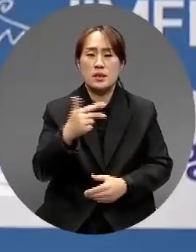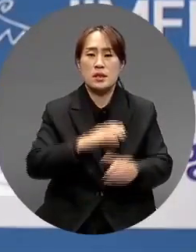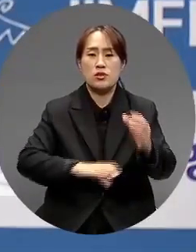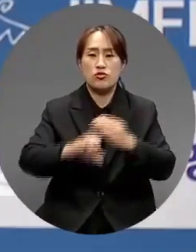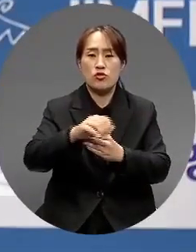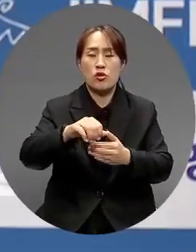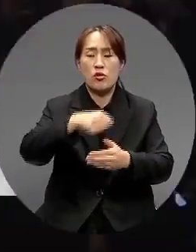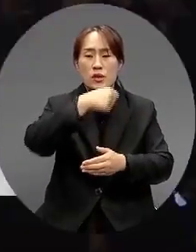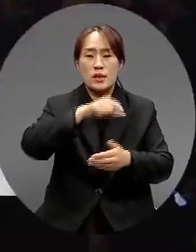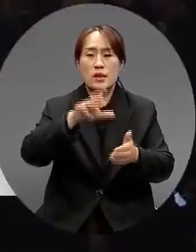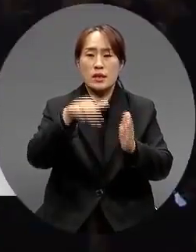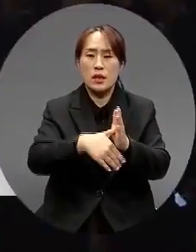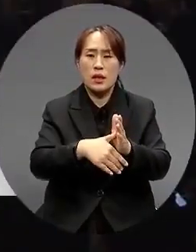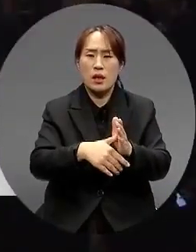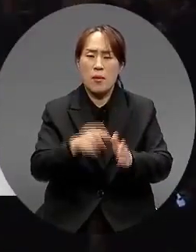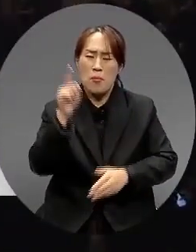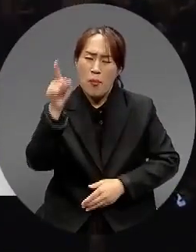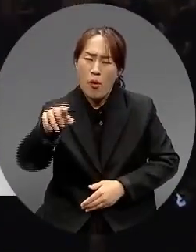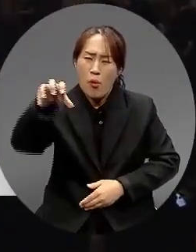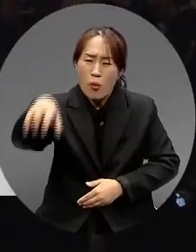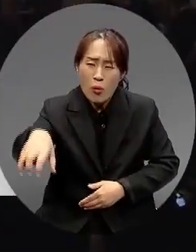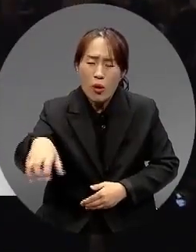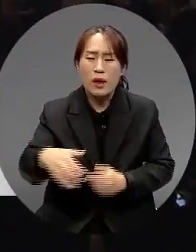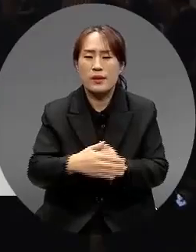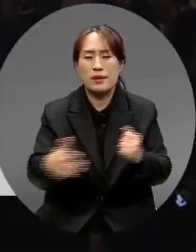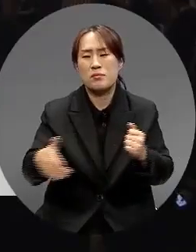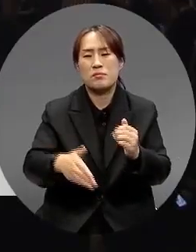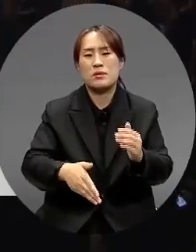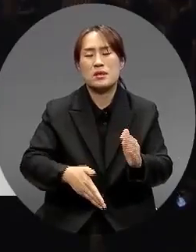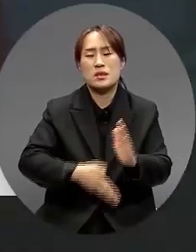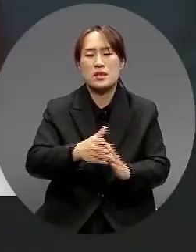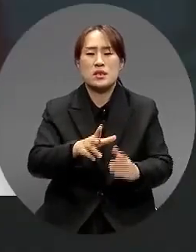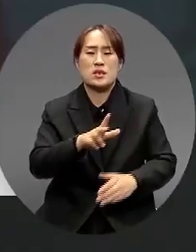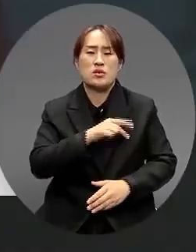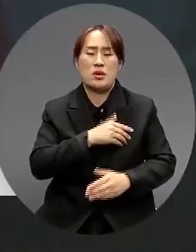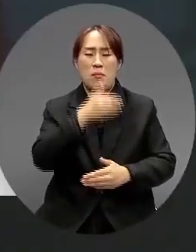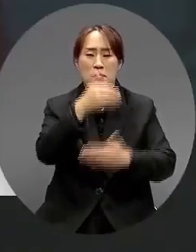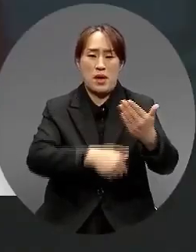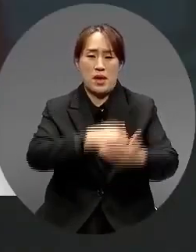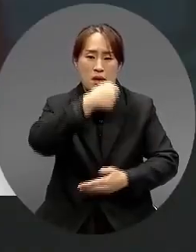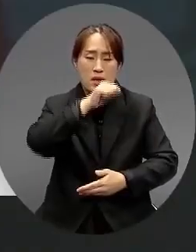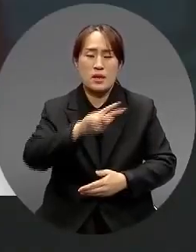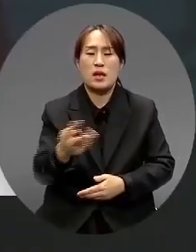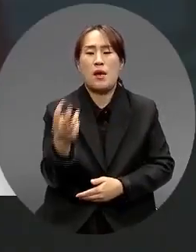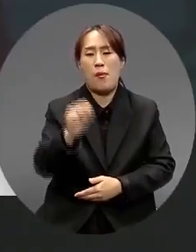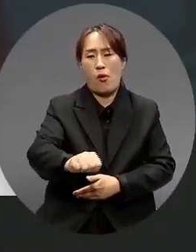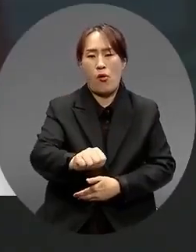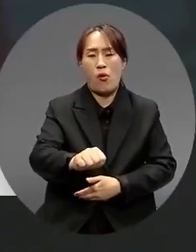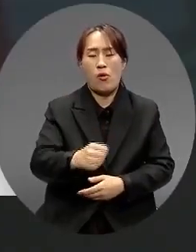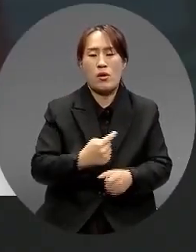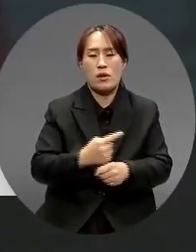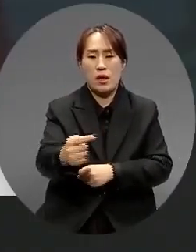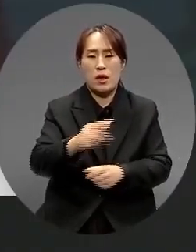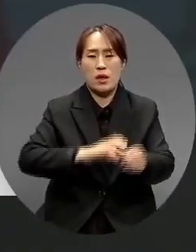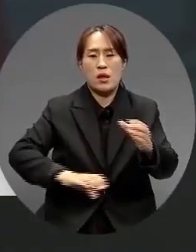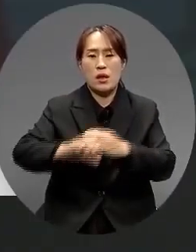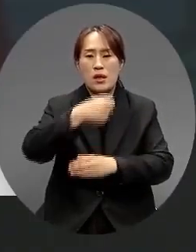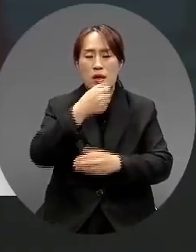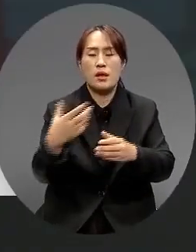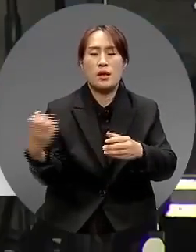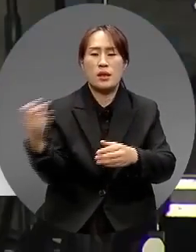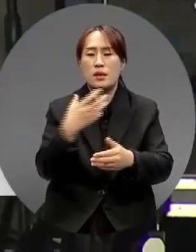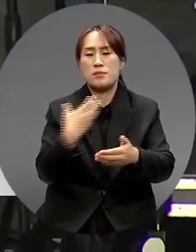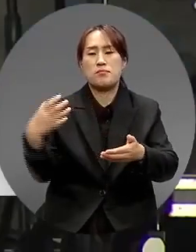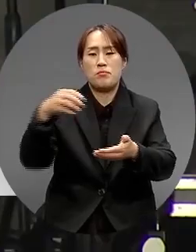예산에서 접근성이 떨어진다는 이유로 시의회가 삭감한 영화관 조성비 3억여원을 내년 추격 예산에